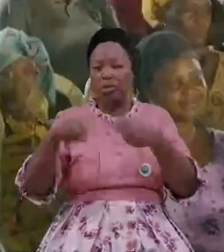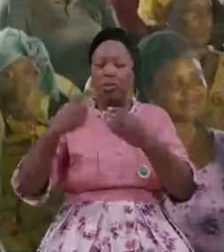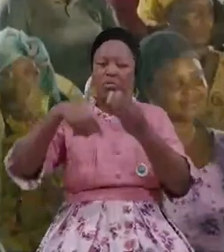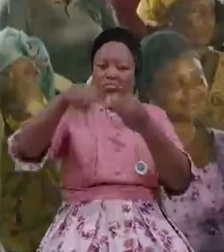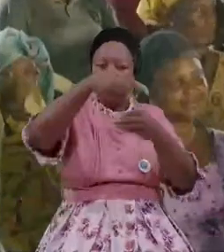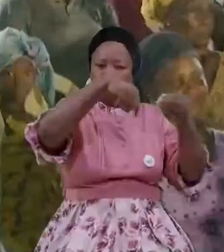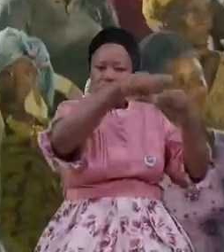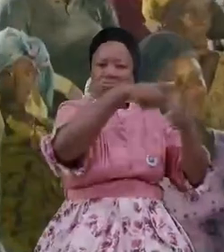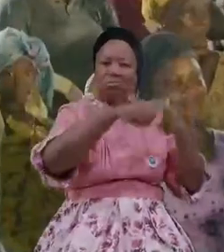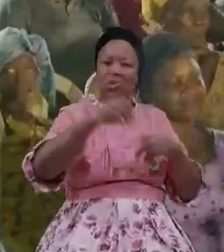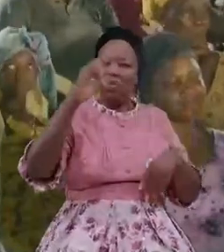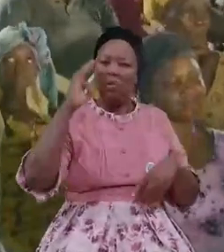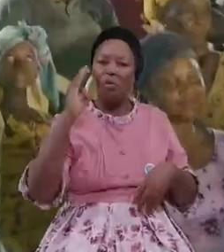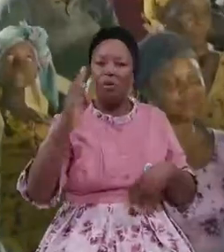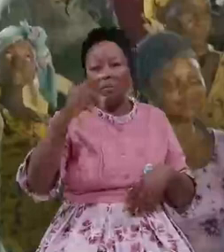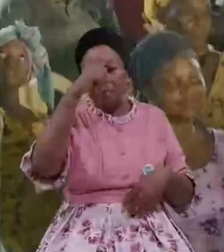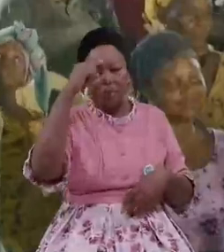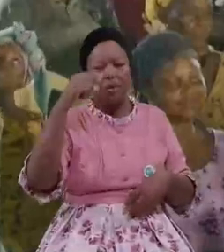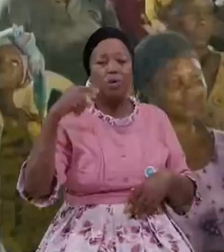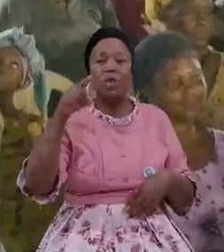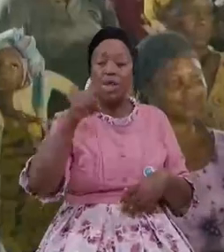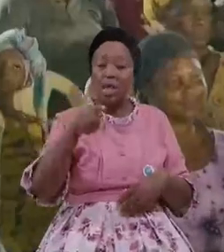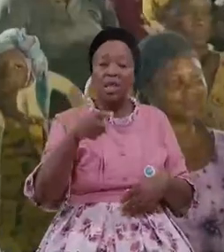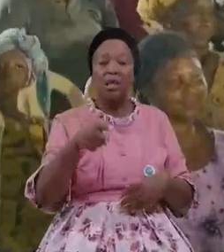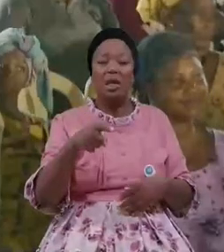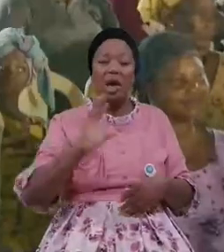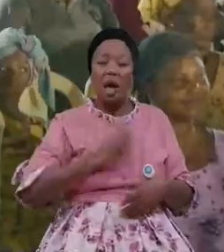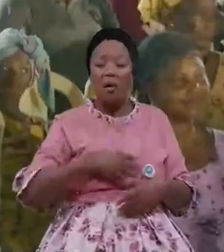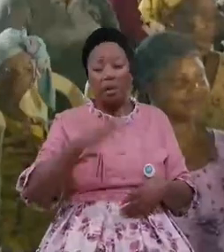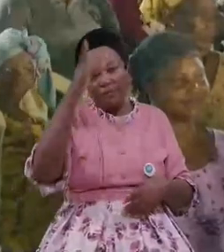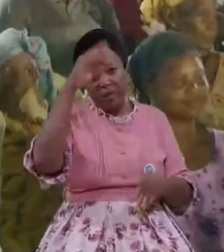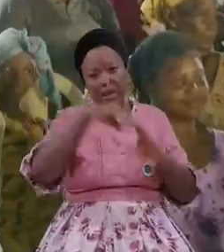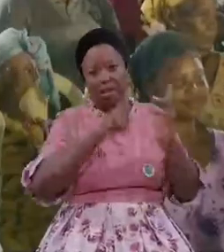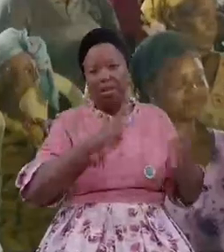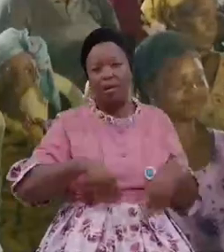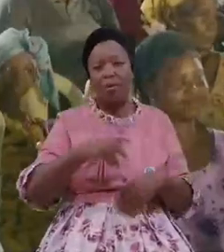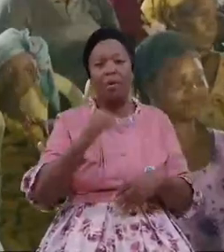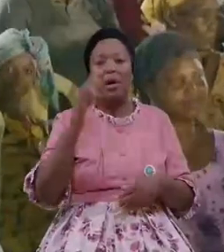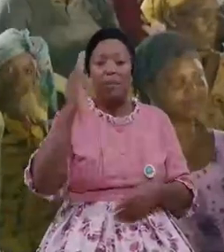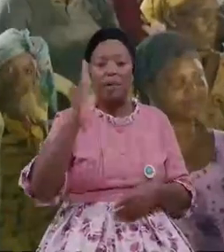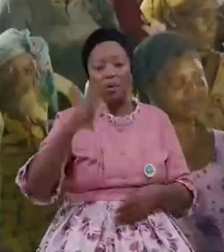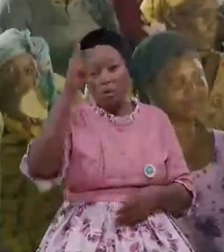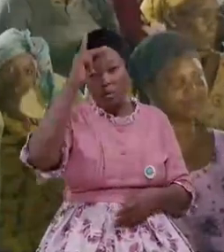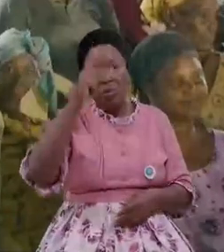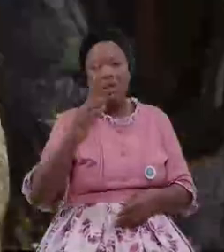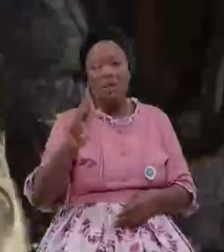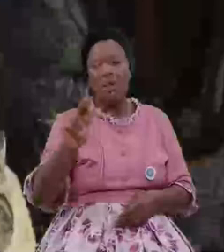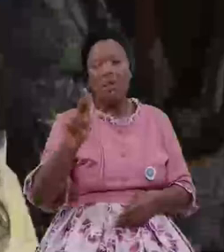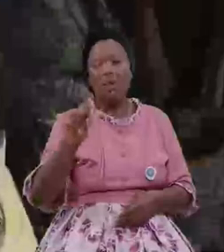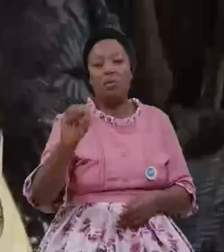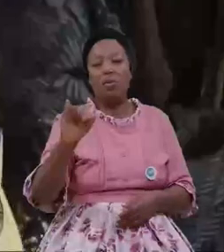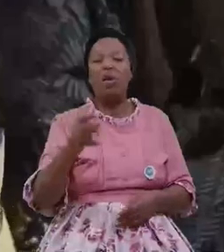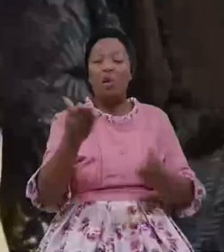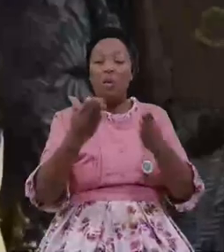major the content of going round that this on now so please all the going now